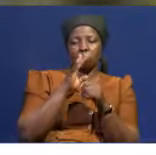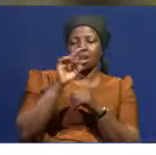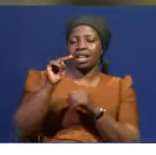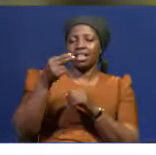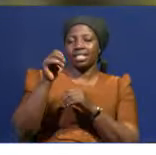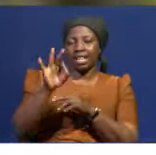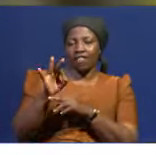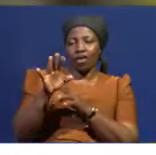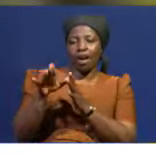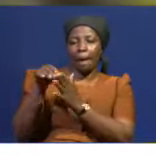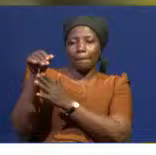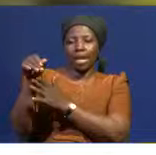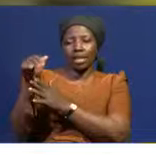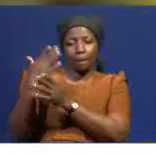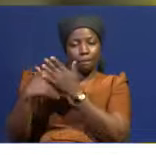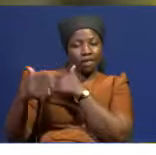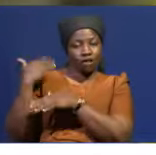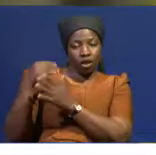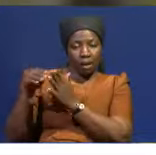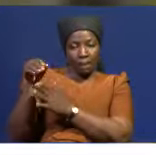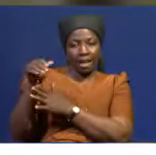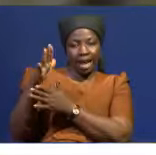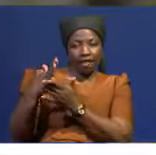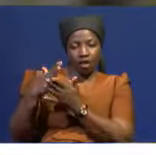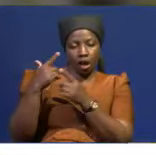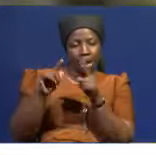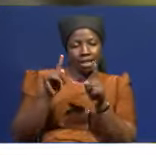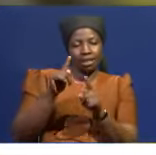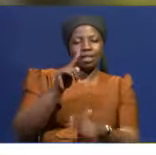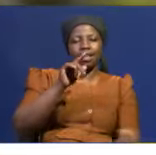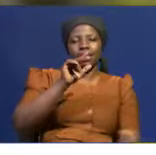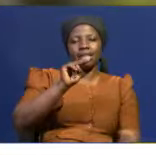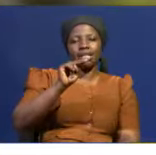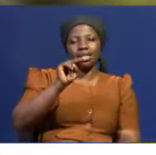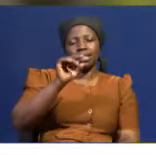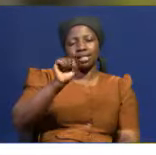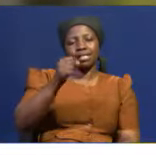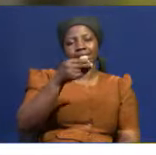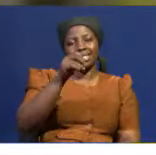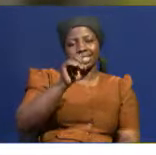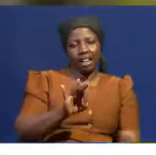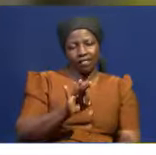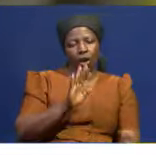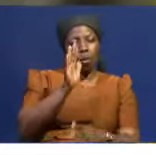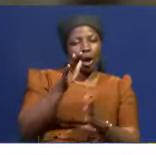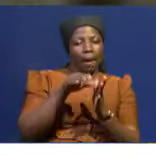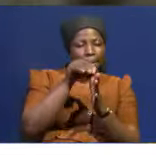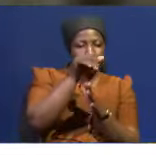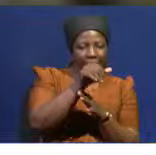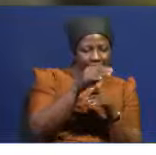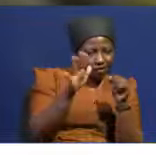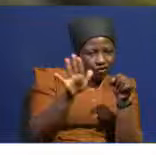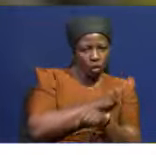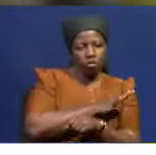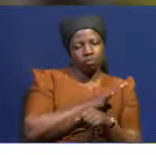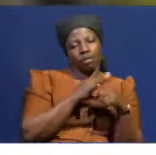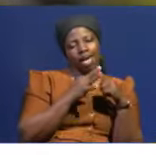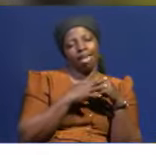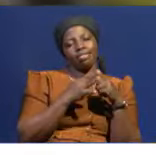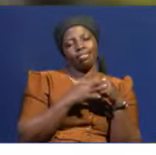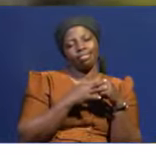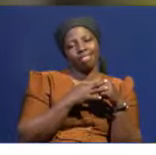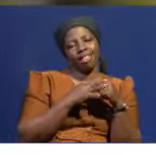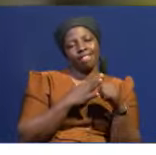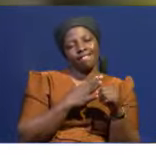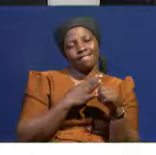social authority benefits they will cover the entire 8 sessions. Is that an enhancement? Is that more than